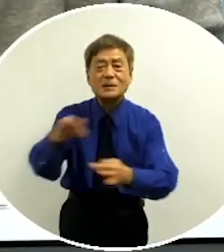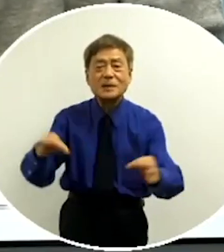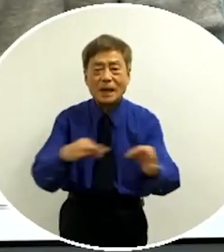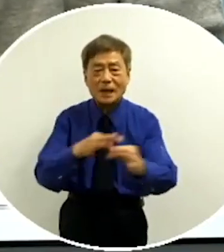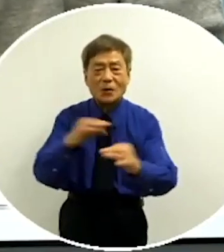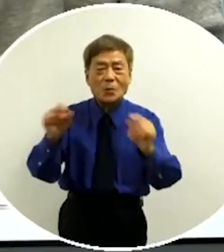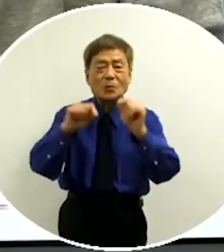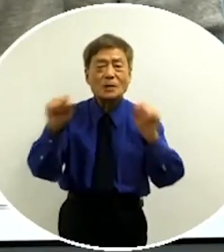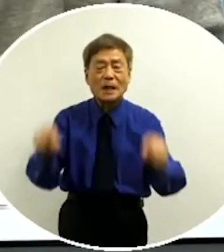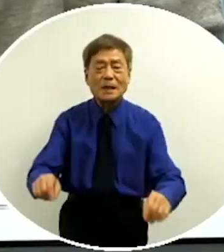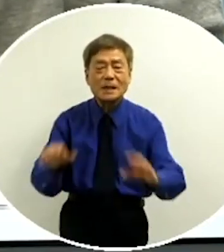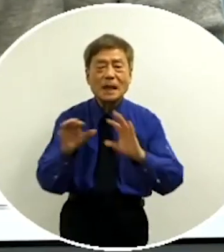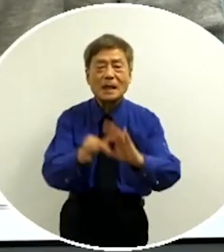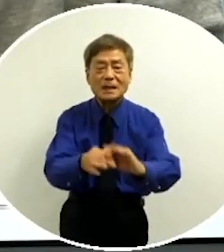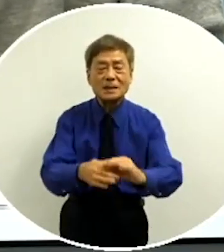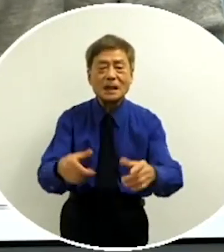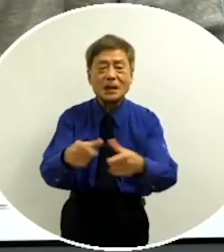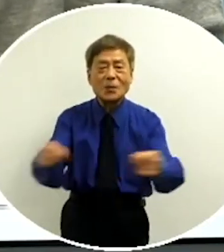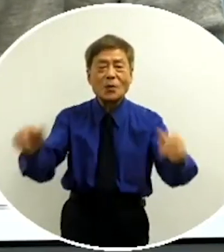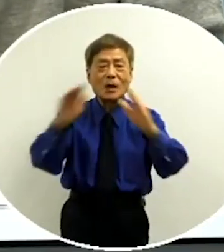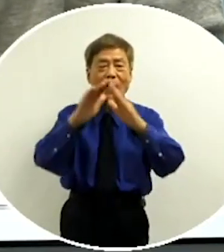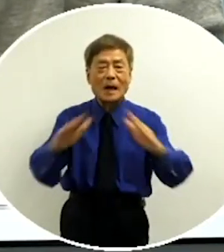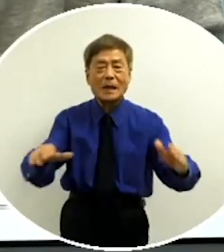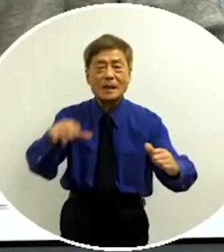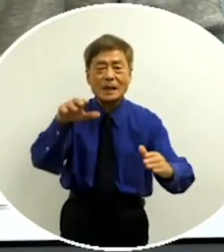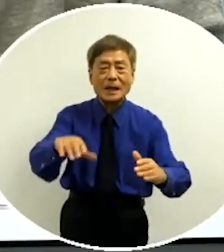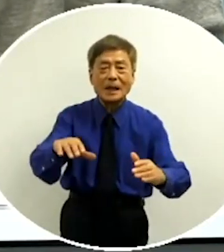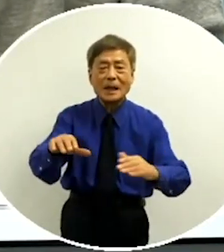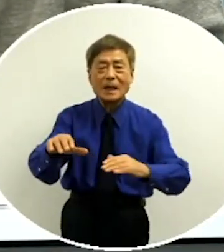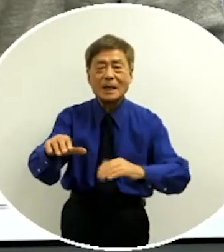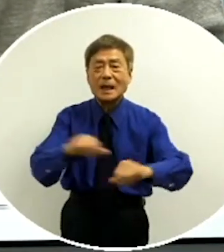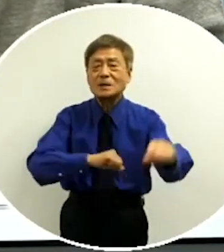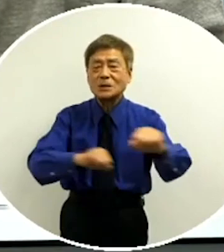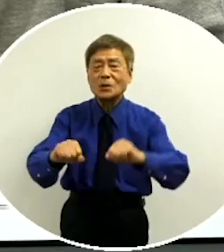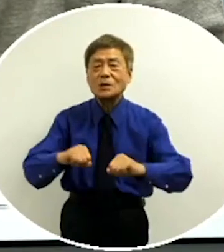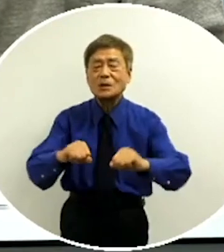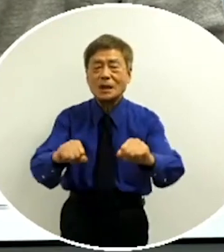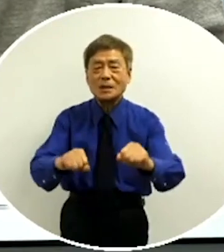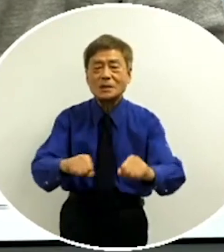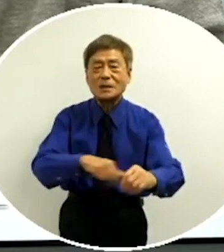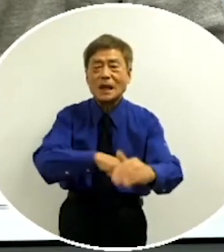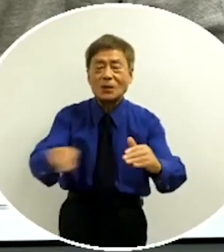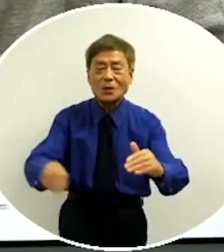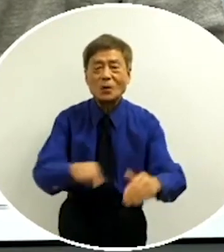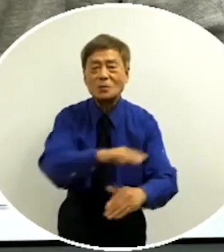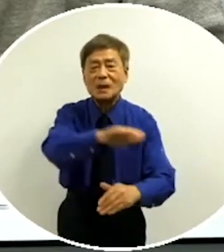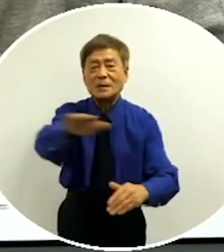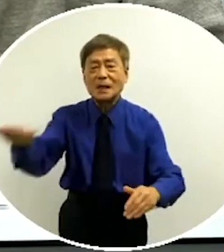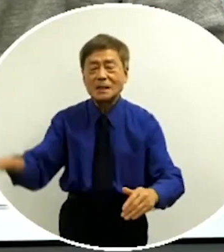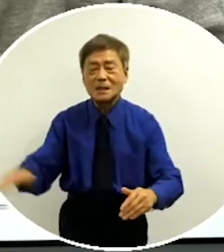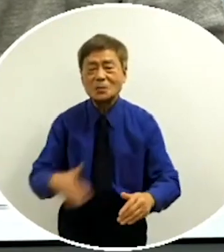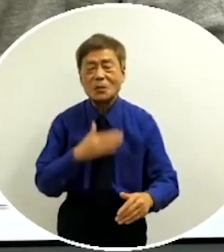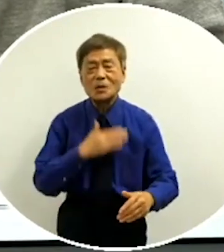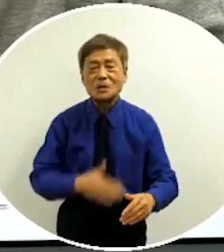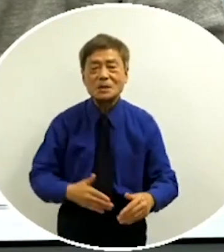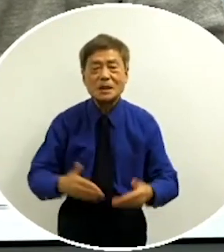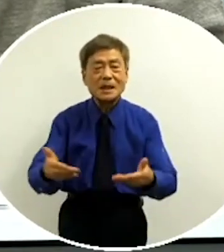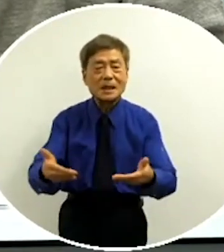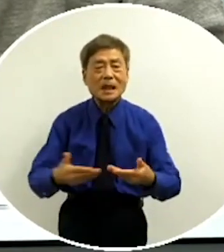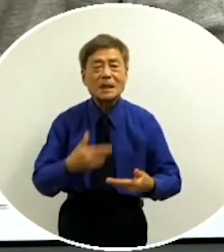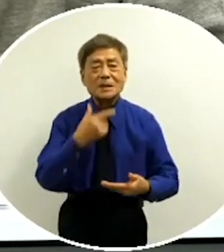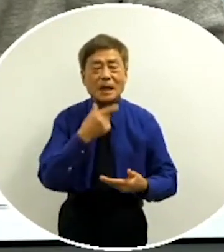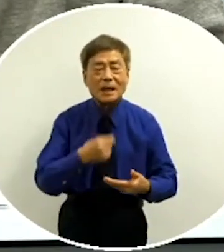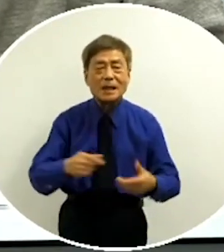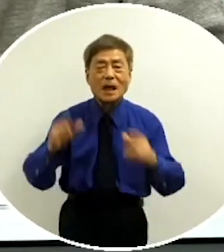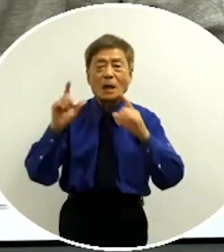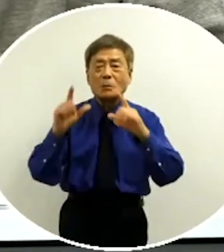取り組んでいることについて知っていただきたいということもあるのでそういう場を設定するときもそれは党本部からになるのか県連から